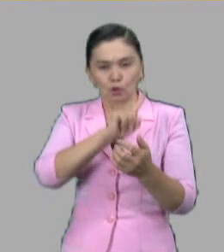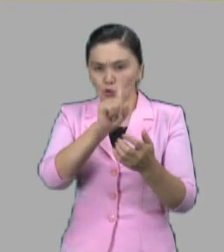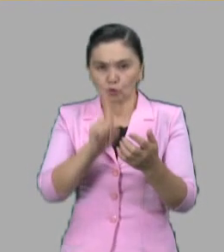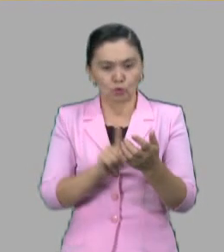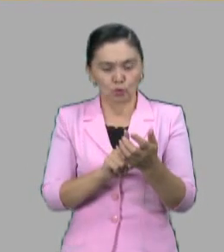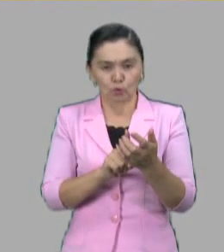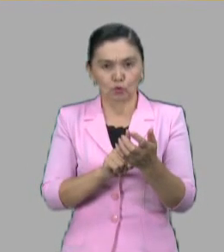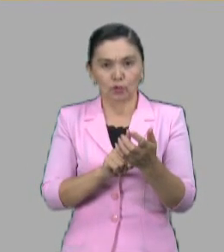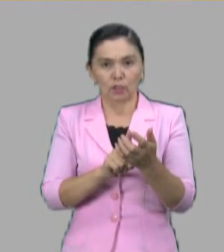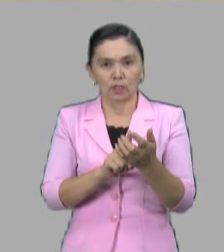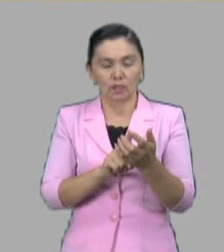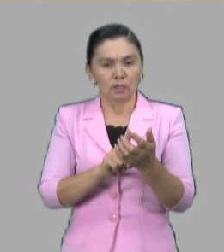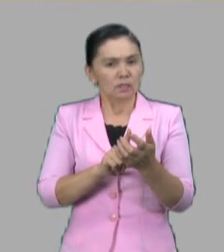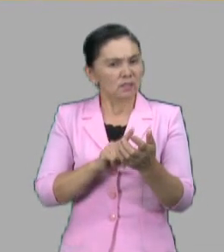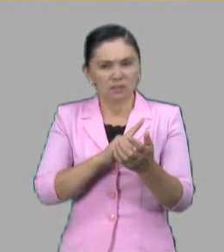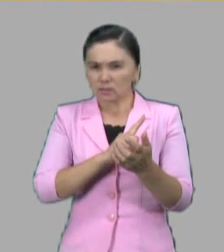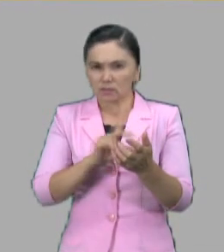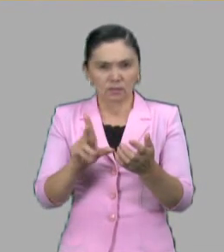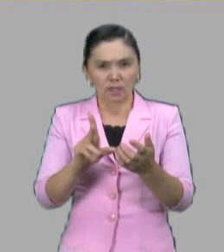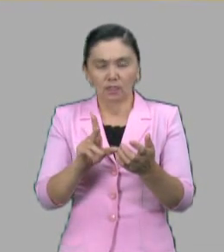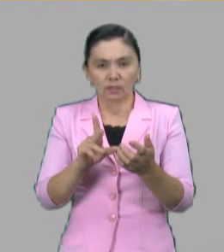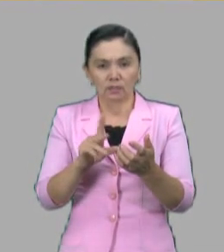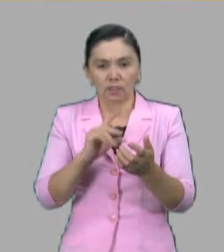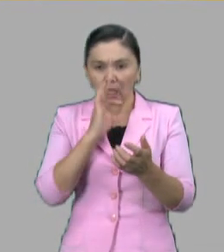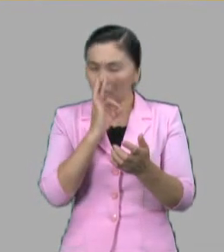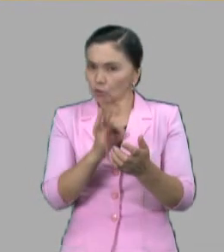Суроосуна такыр жооп бере албай койду.